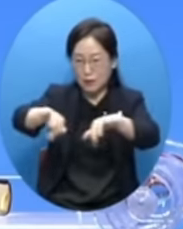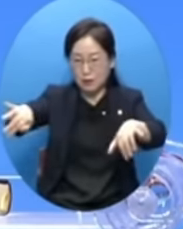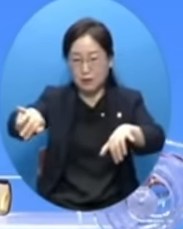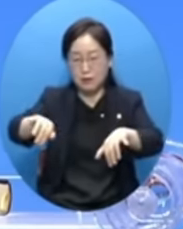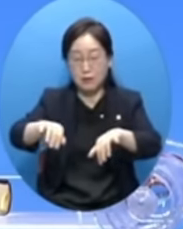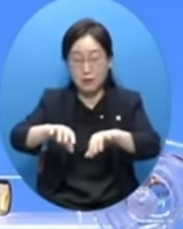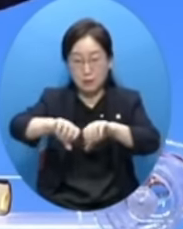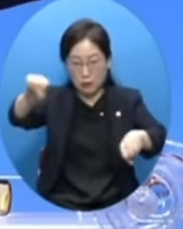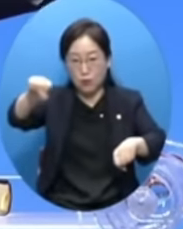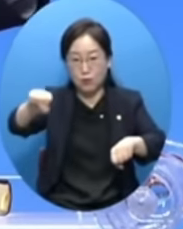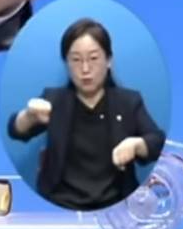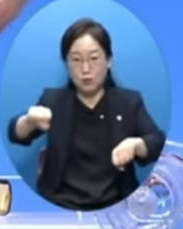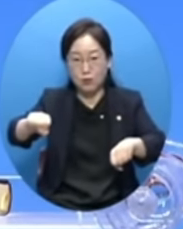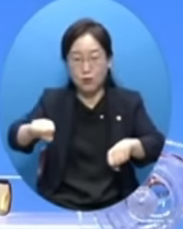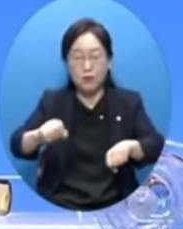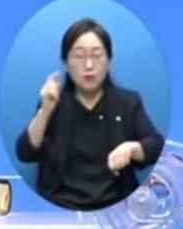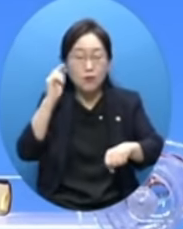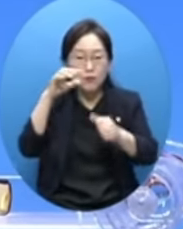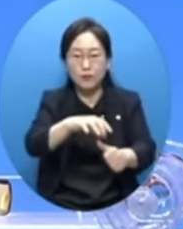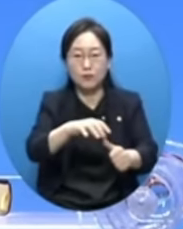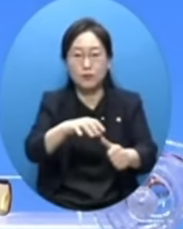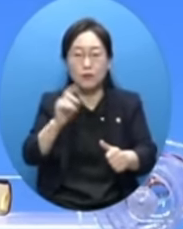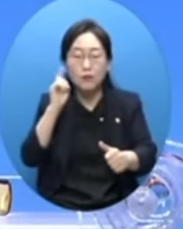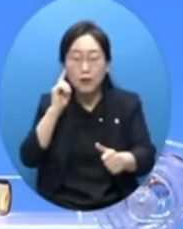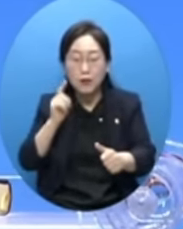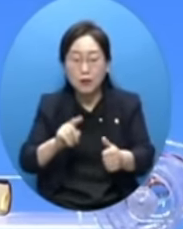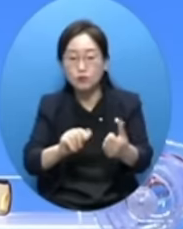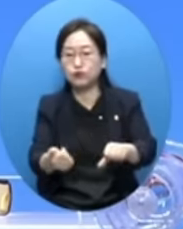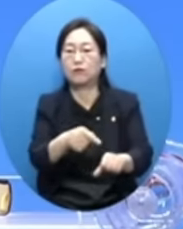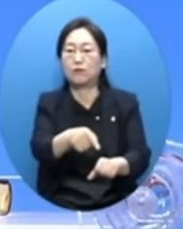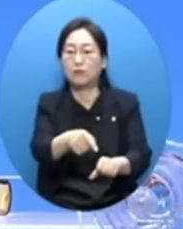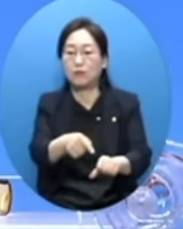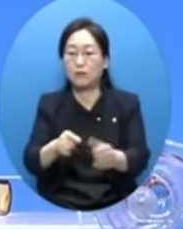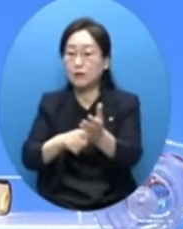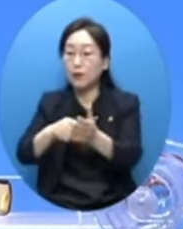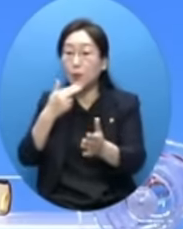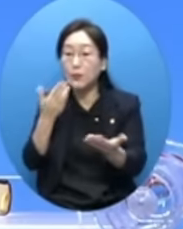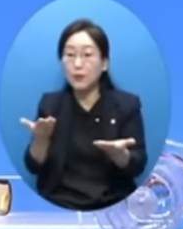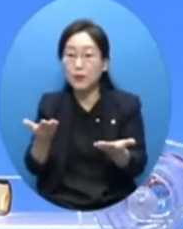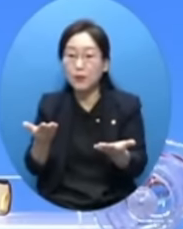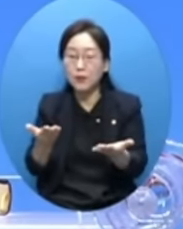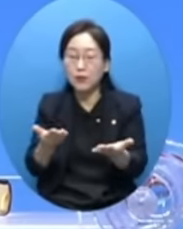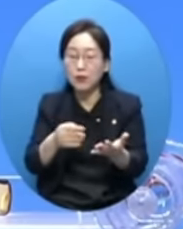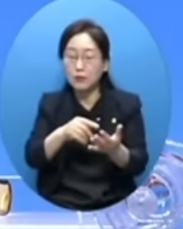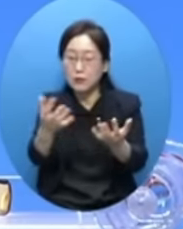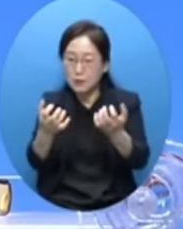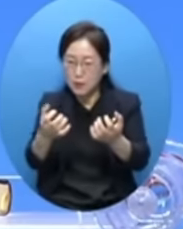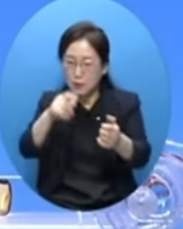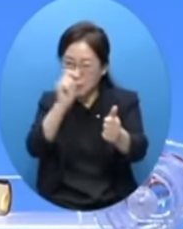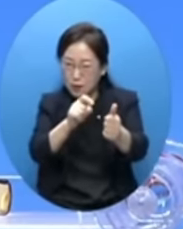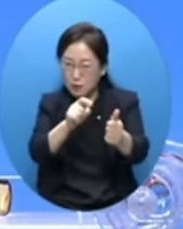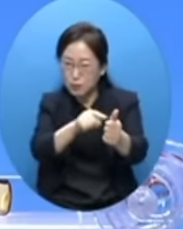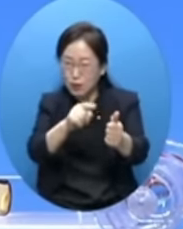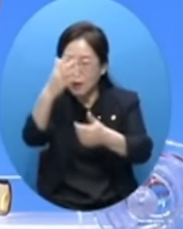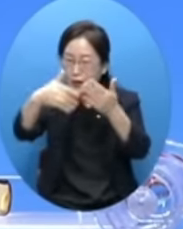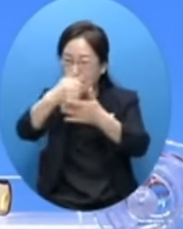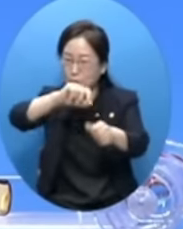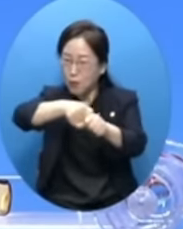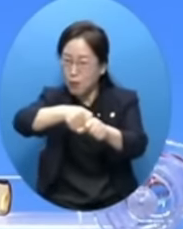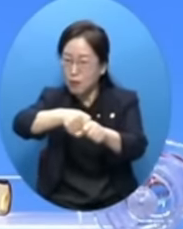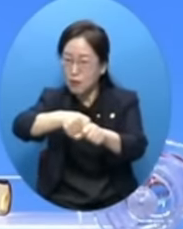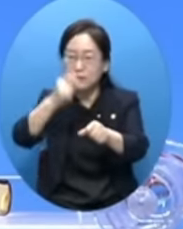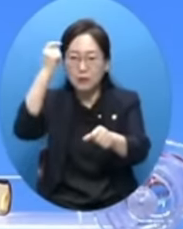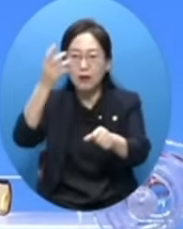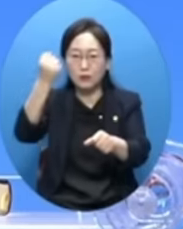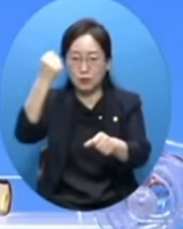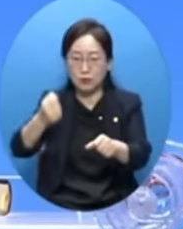죽어갔습니다. 약이 없었기 때문에 사람들은 이 병에 걸리면 신의 저주를 받았다고 생각했습니다. 그들은 가족으로부터